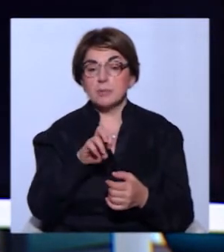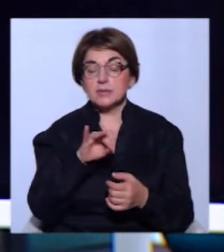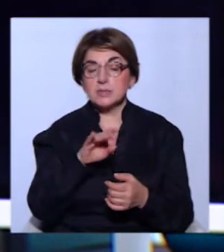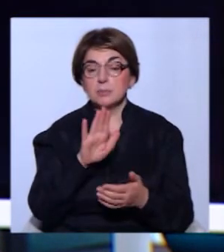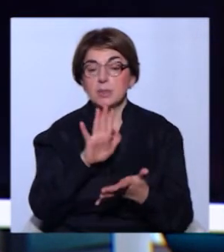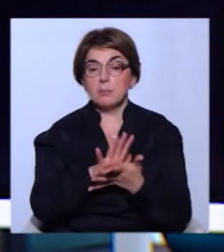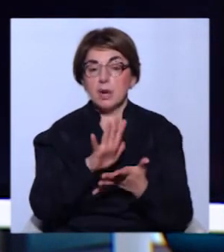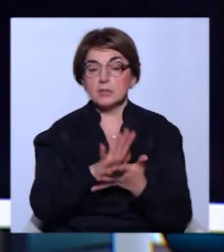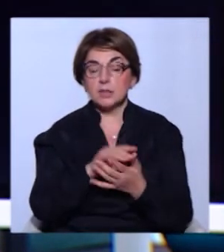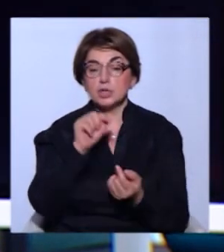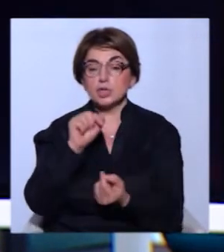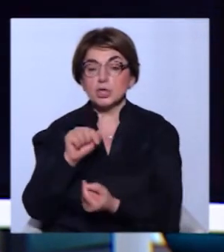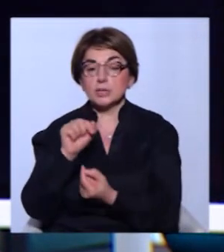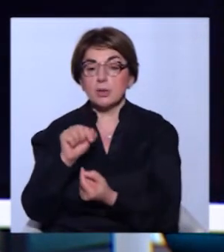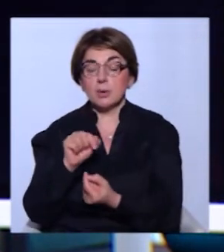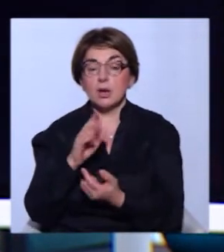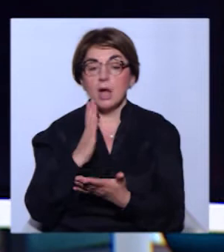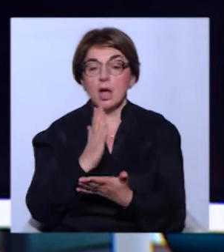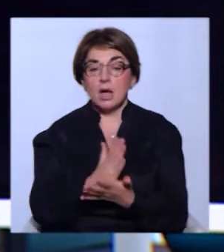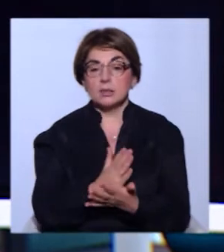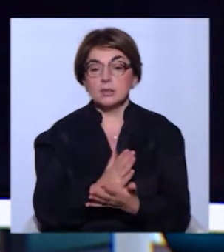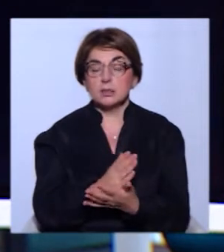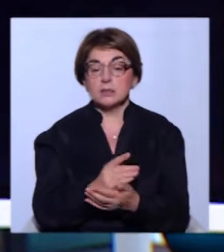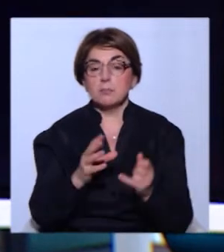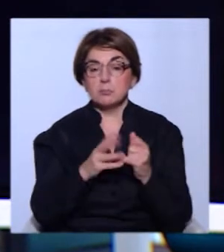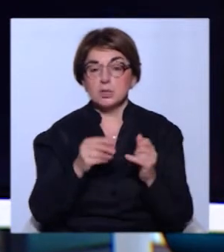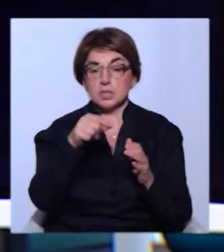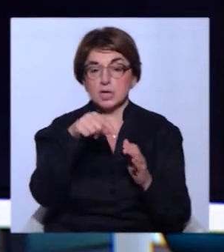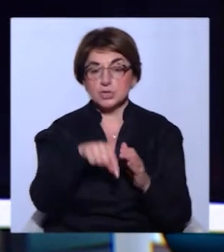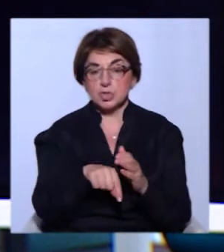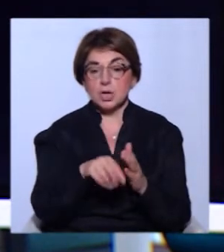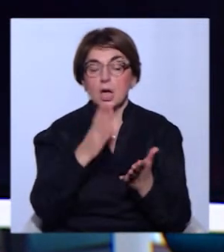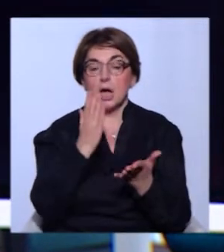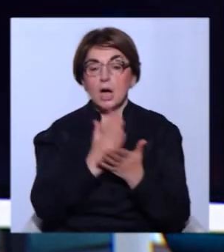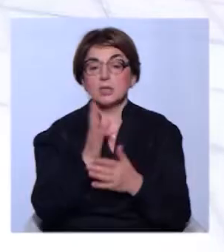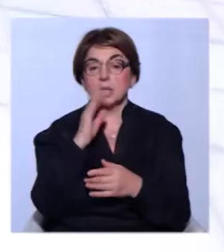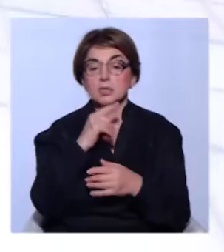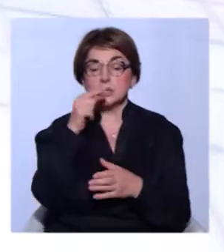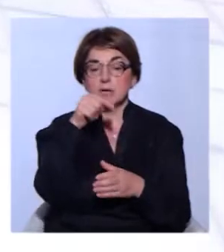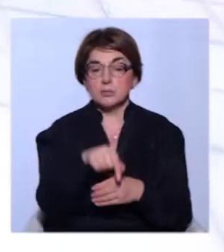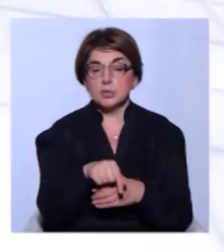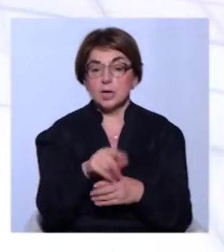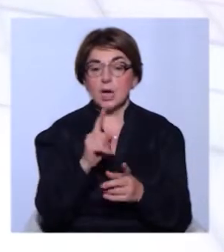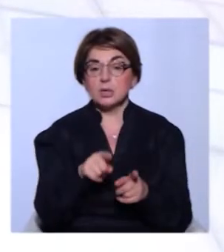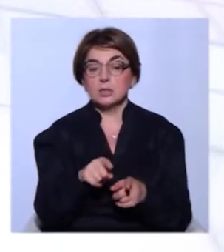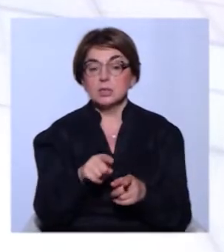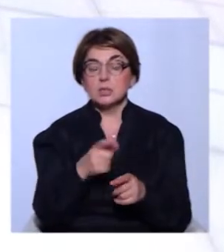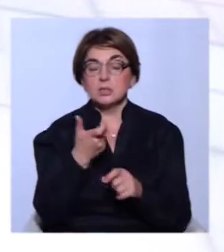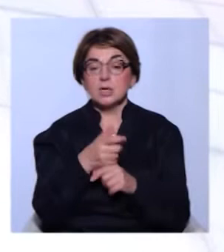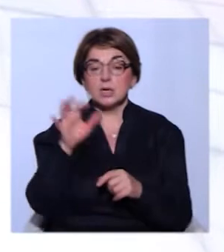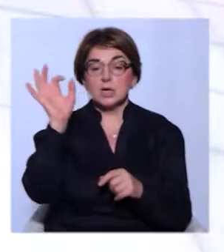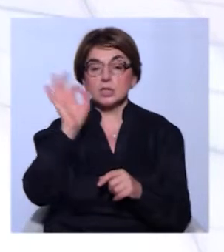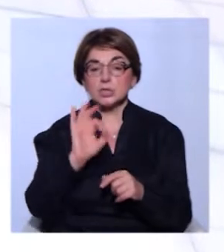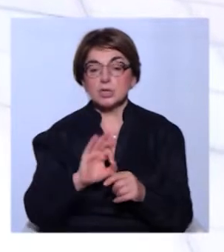ბაქტერიები შესაბამისად არიან ნიადაგში, არიან წყლებშიც, ან ისინი ძალიან